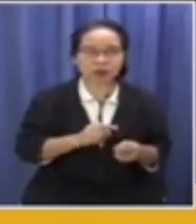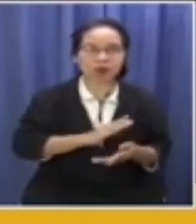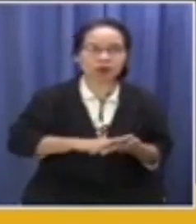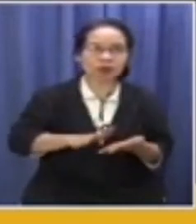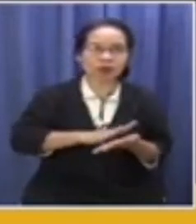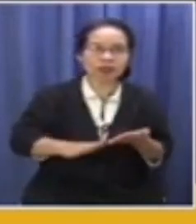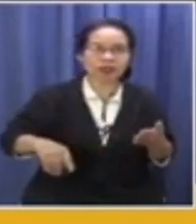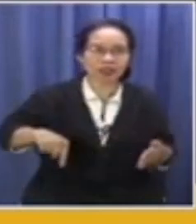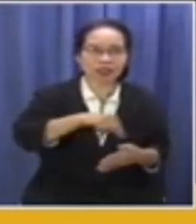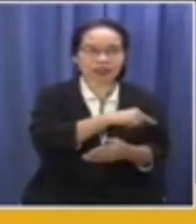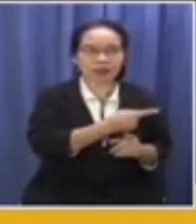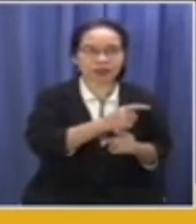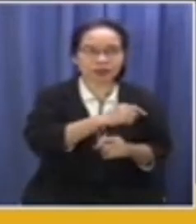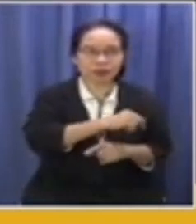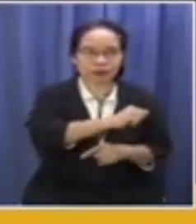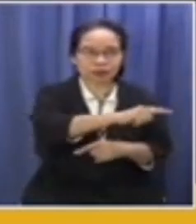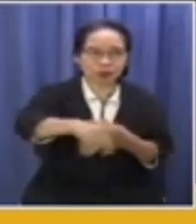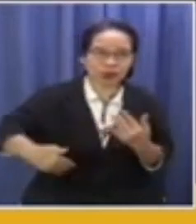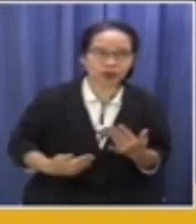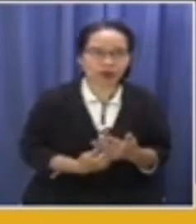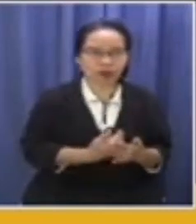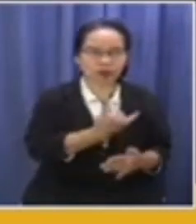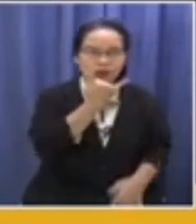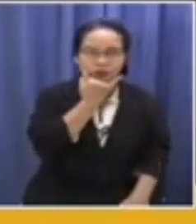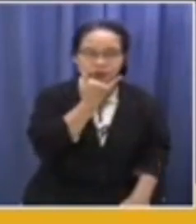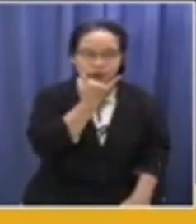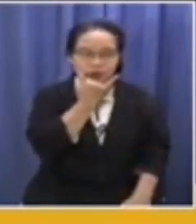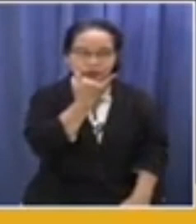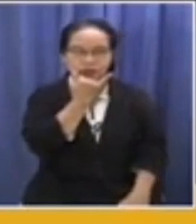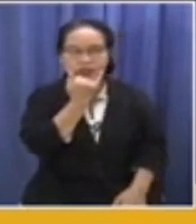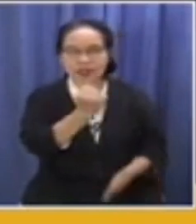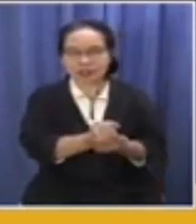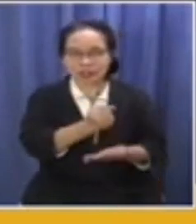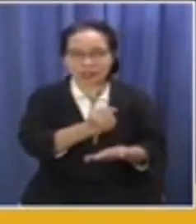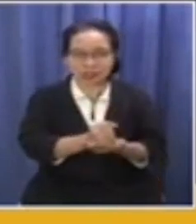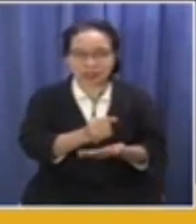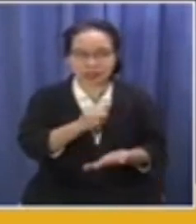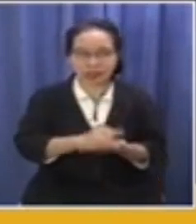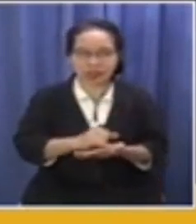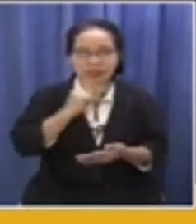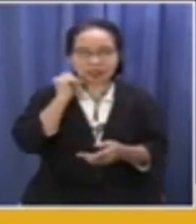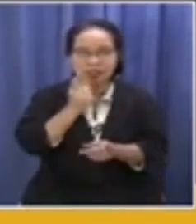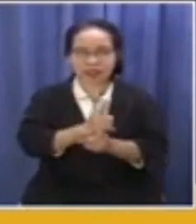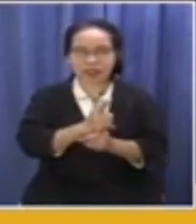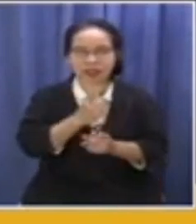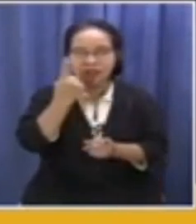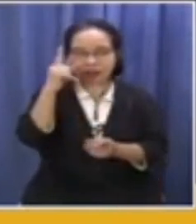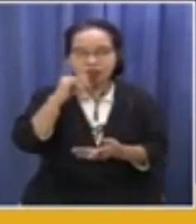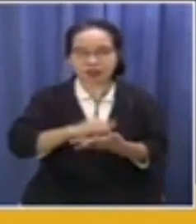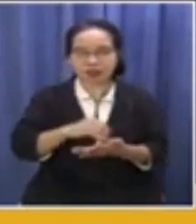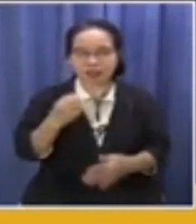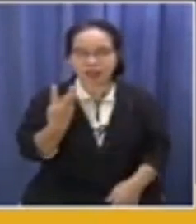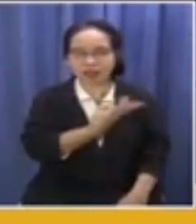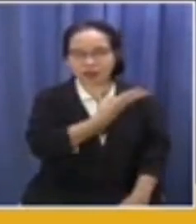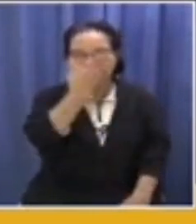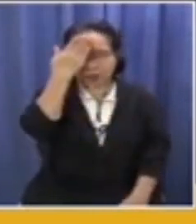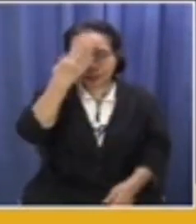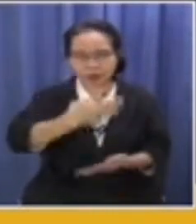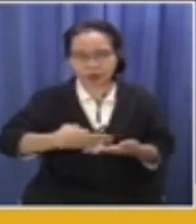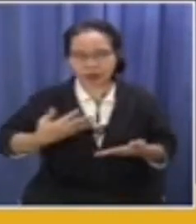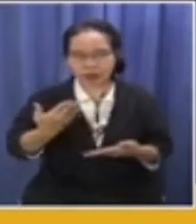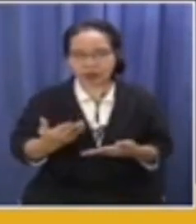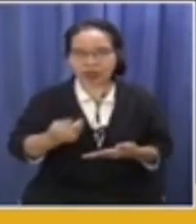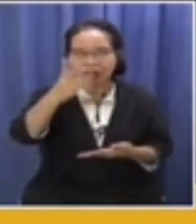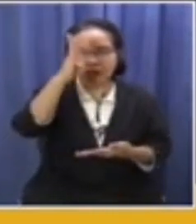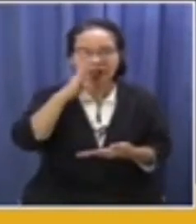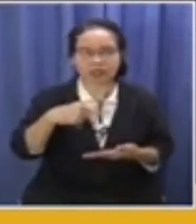tayo'y lilinisin sa lahat ng kalikuan isang palatandaan ano para malaman mong pinatawad ka ng